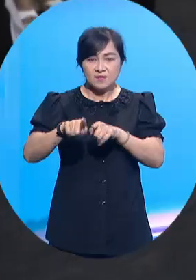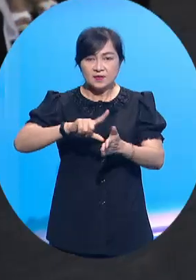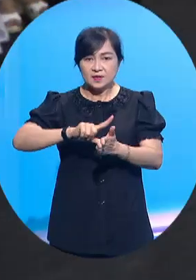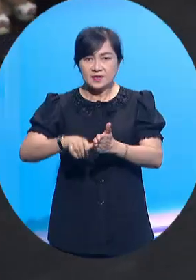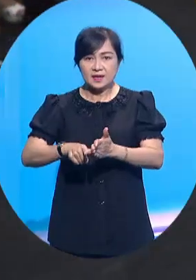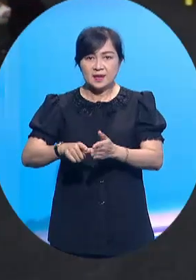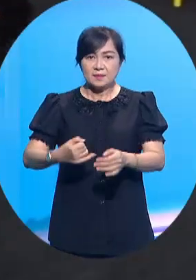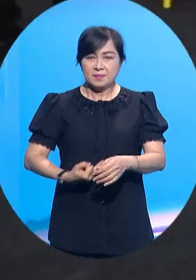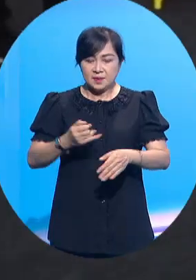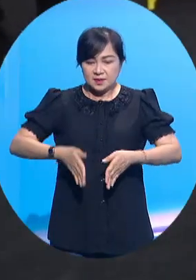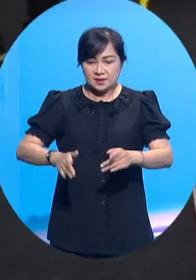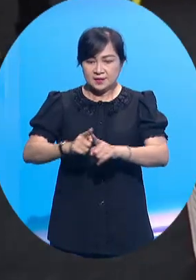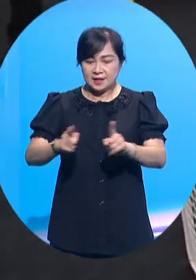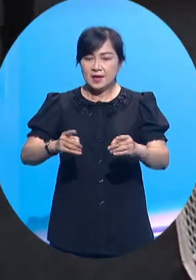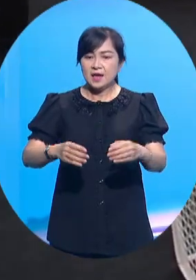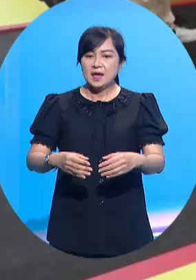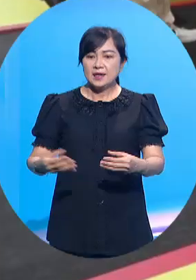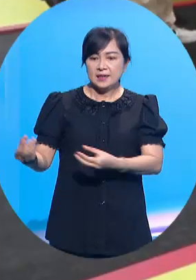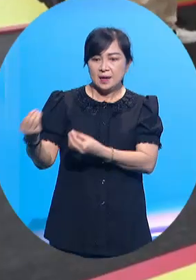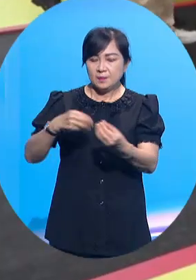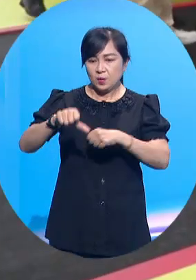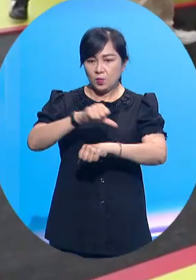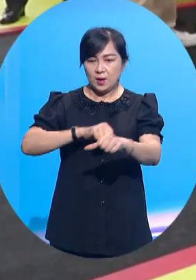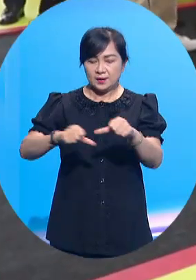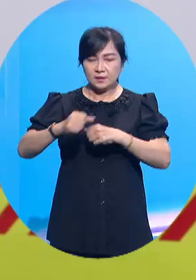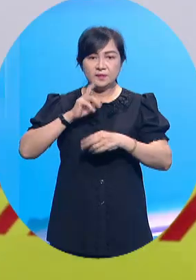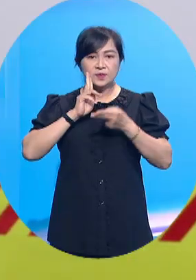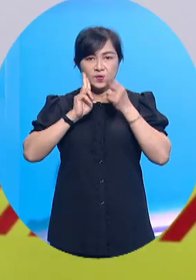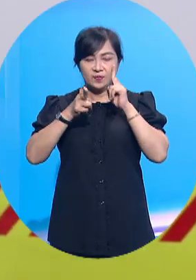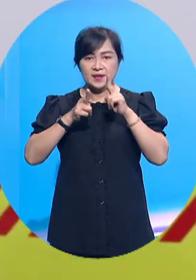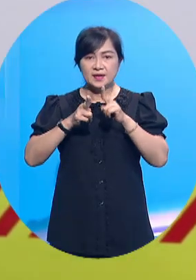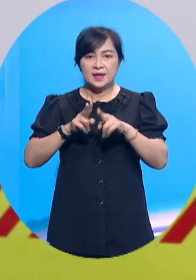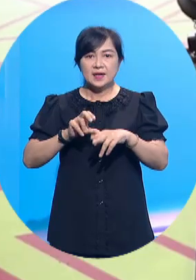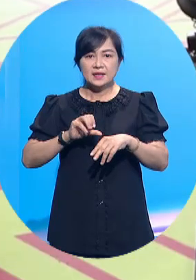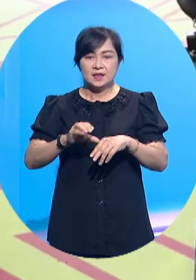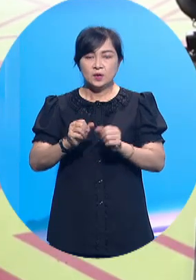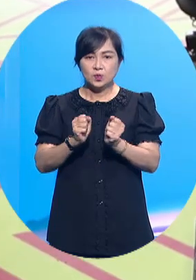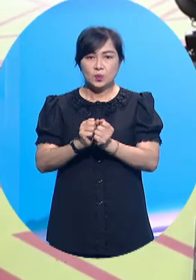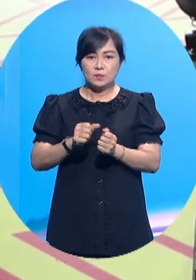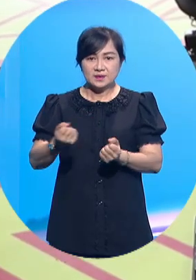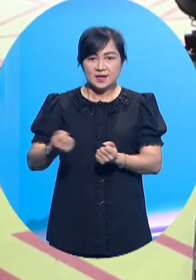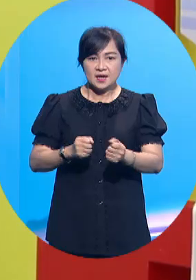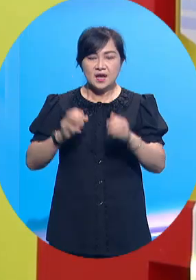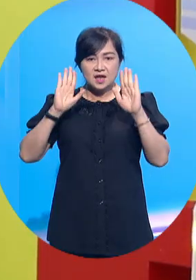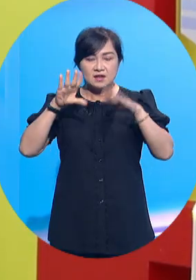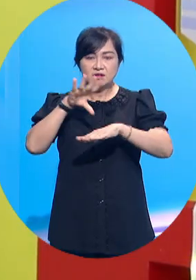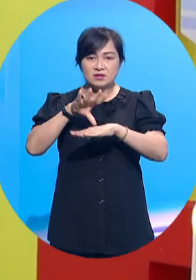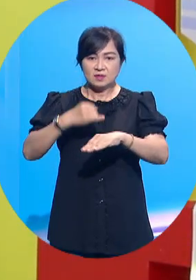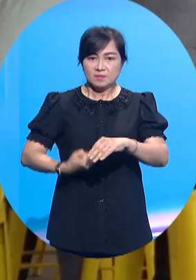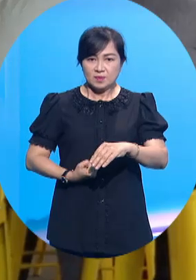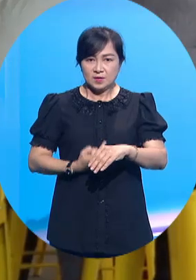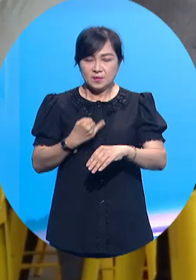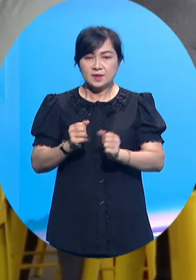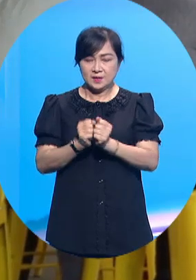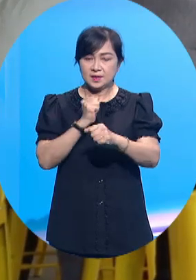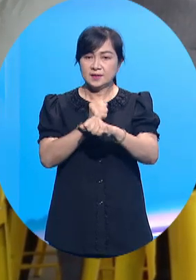gara bền bỉ đường dài. Ngày hội đã đem đến nhiều hoạt động tương tác thú vị như check-in cùng siêu xe, trò chơi thử thách tính bền bỉ và tâm huyết